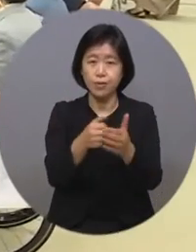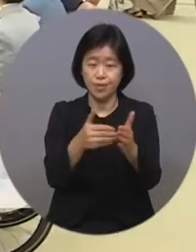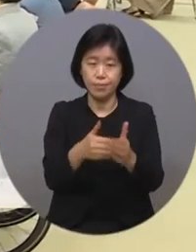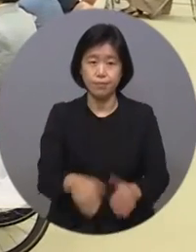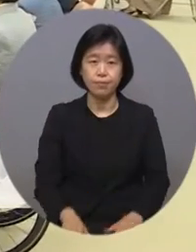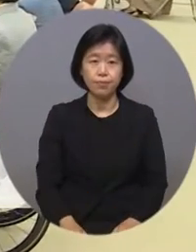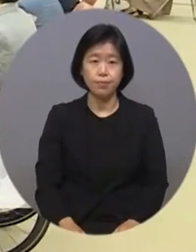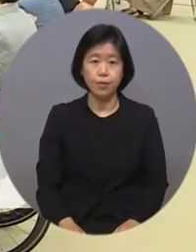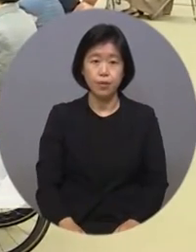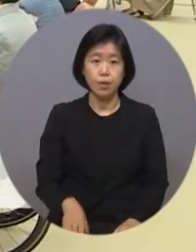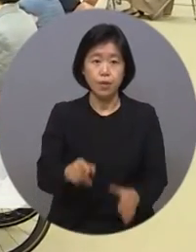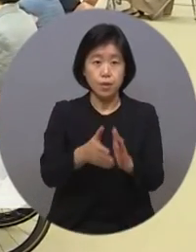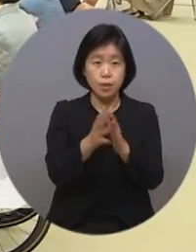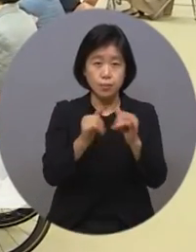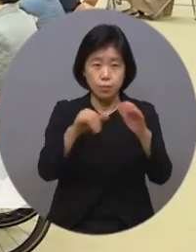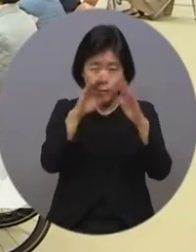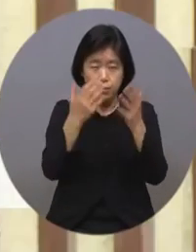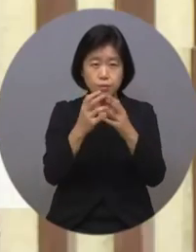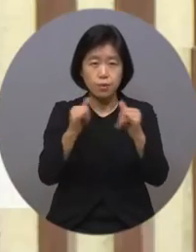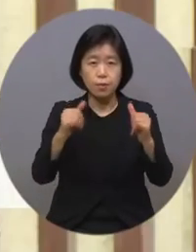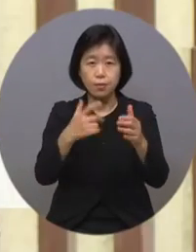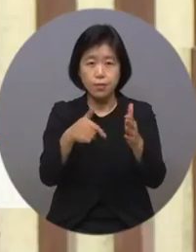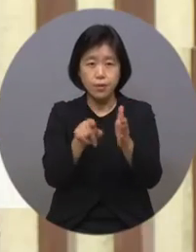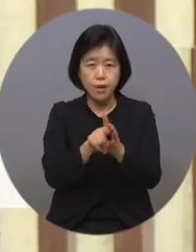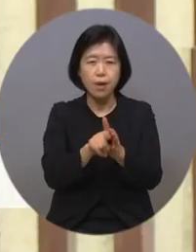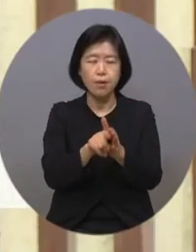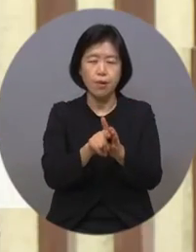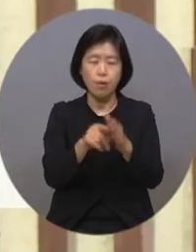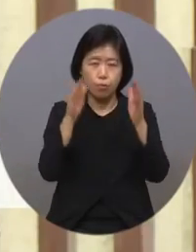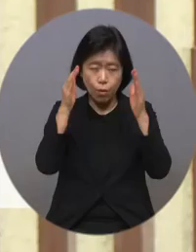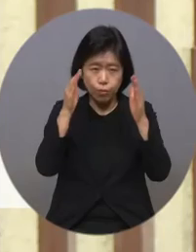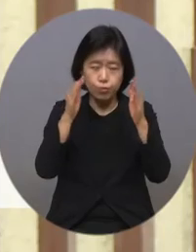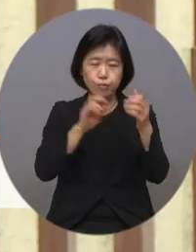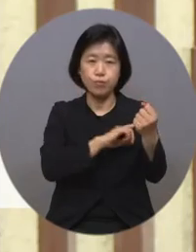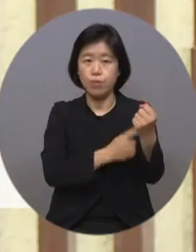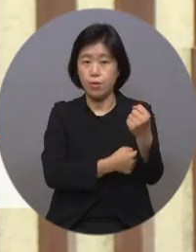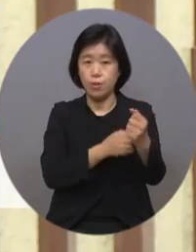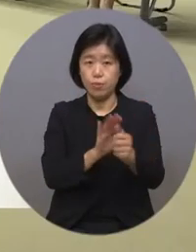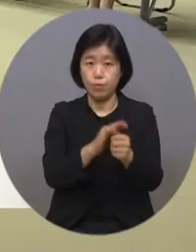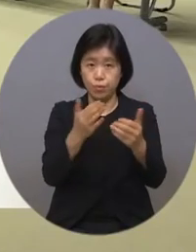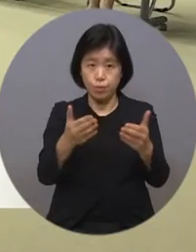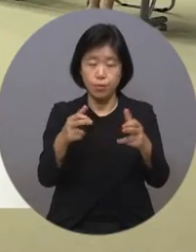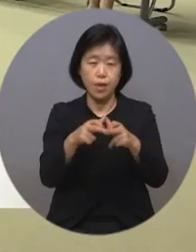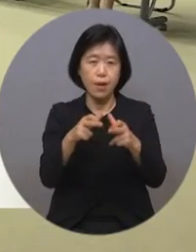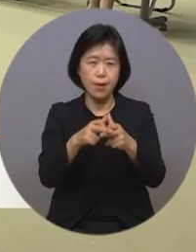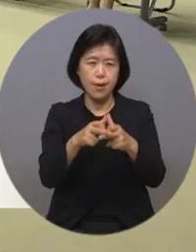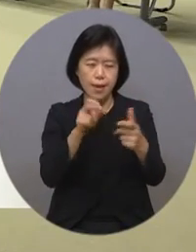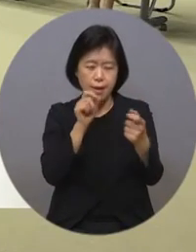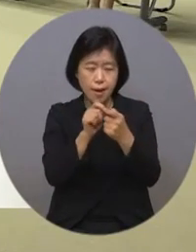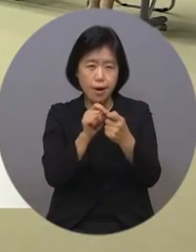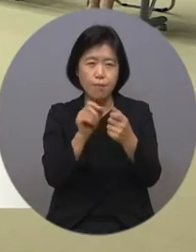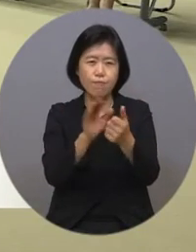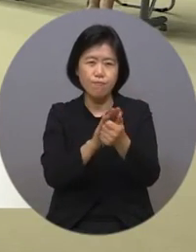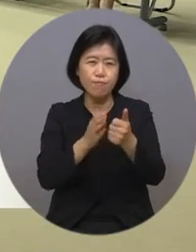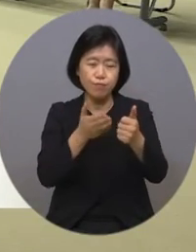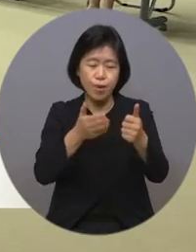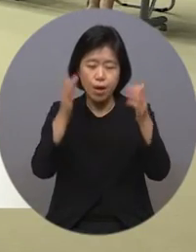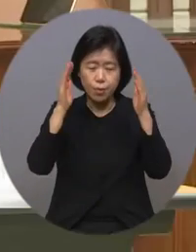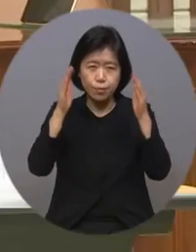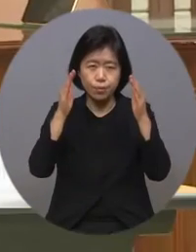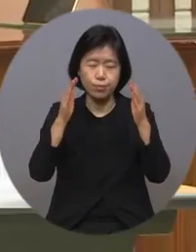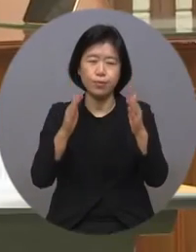모두를 위한 평생학습권을 보장하고 장애 친화적 학습 여건 마련 등 지역사회 통합을 위해 힘써온